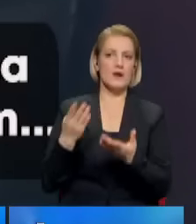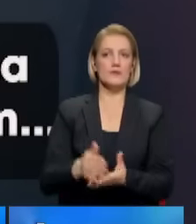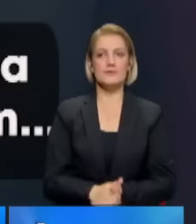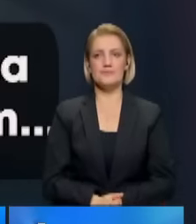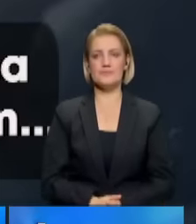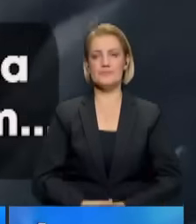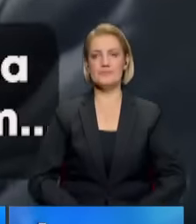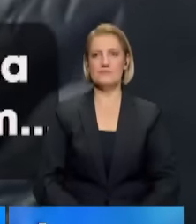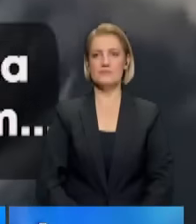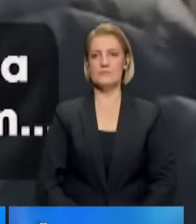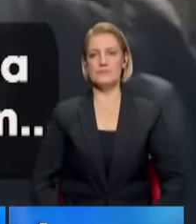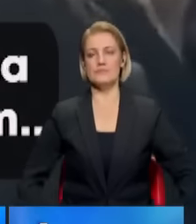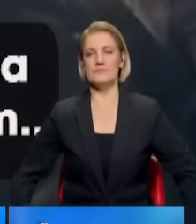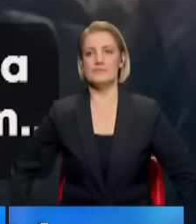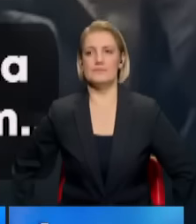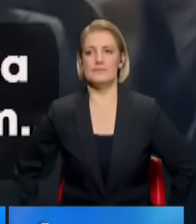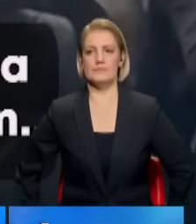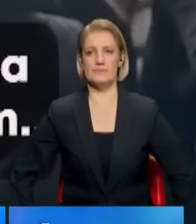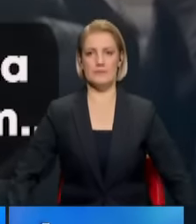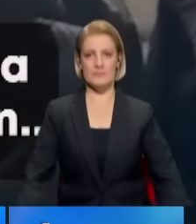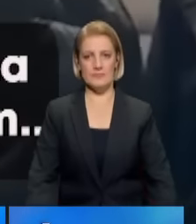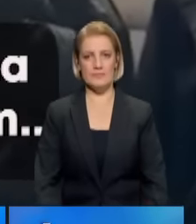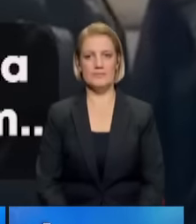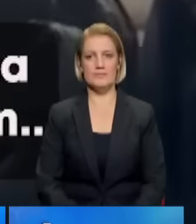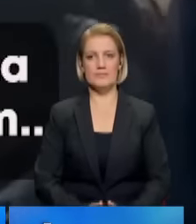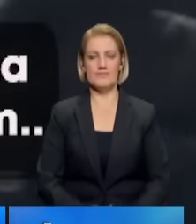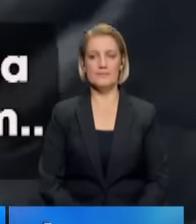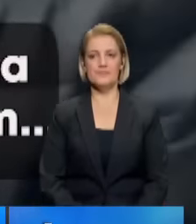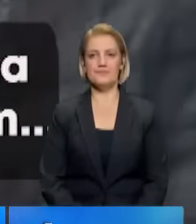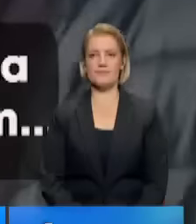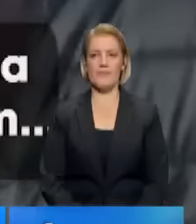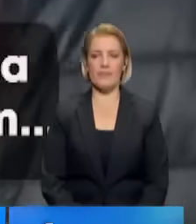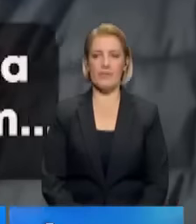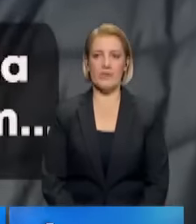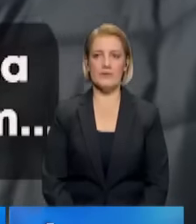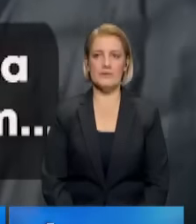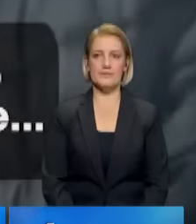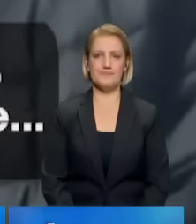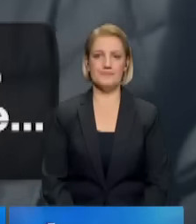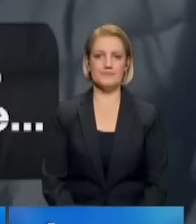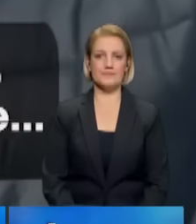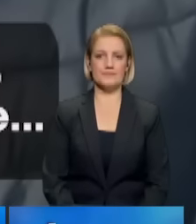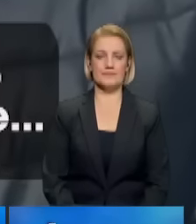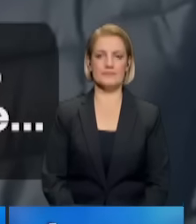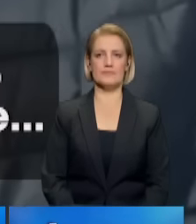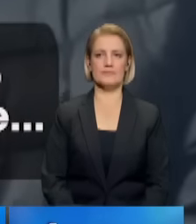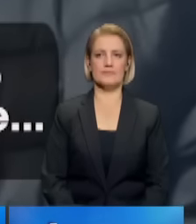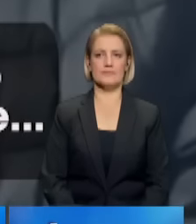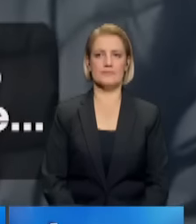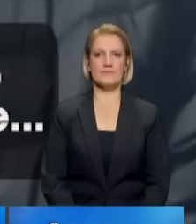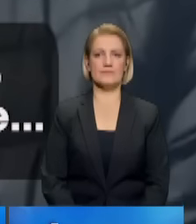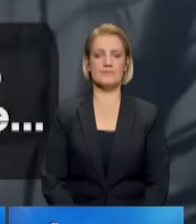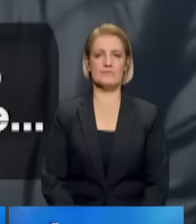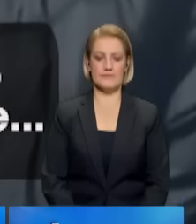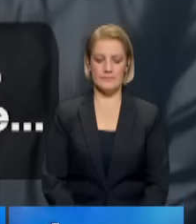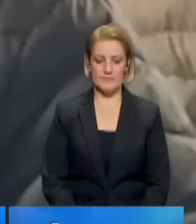gaz üniversitesine gidiyor. Bana randevu verdi. MR için 17-8-2025 yıl. Eğer para ödersen 1400 ödersen erken alıyorlar. O